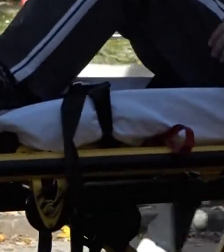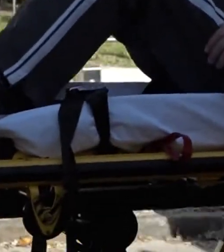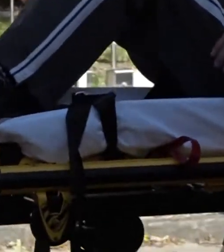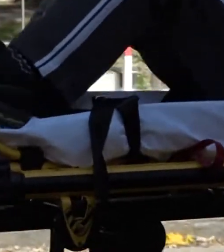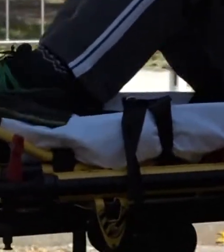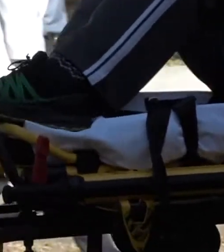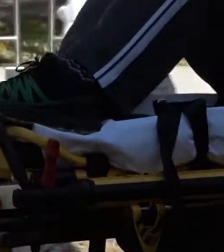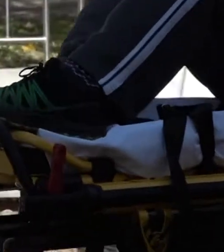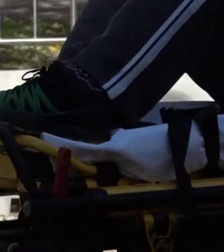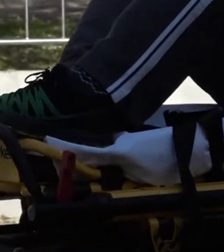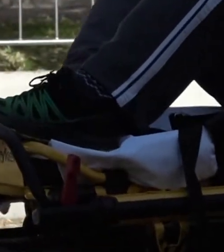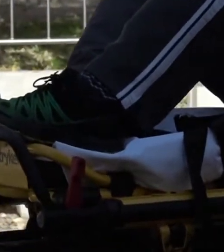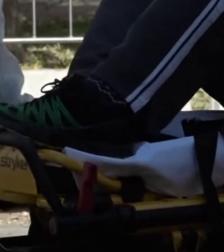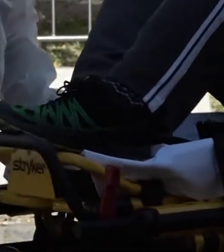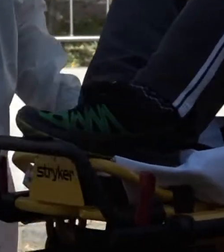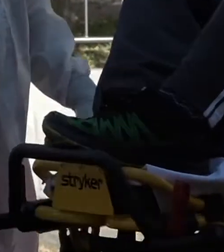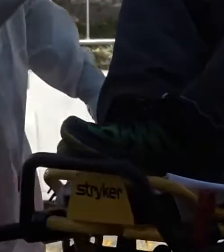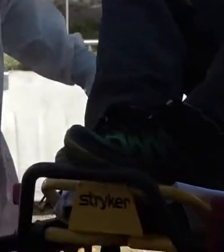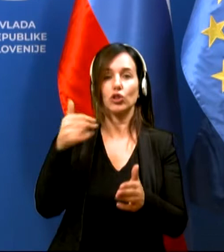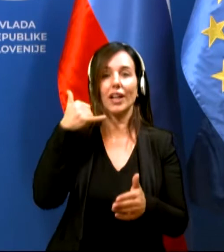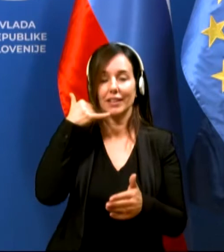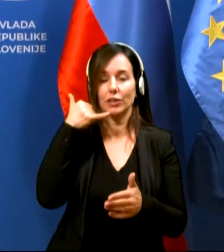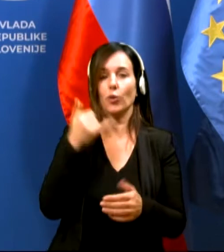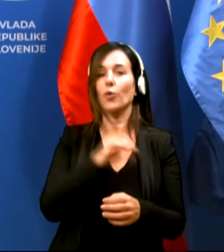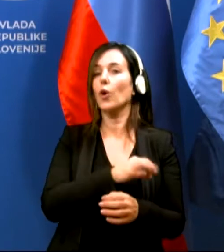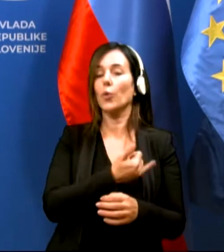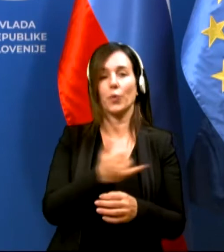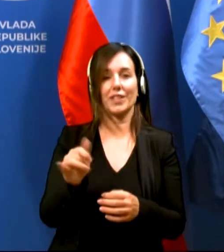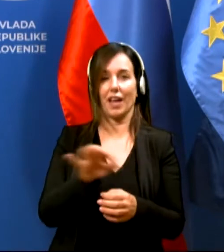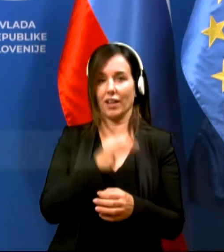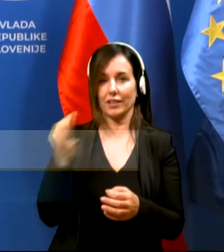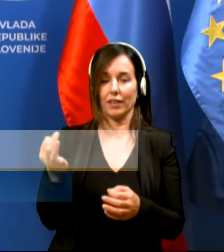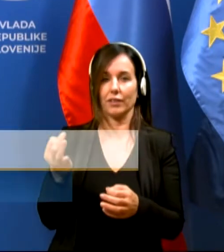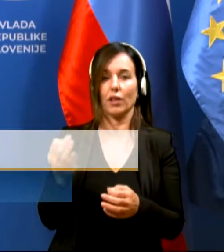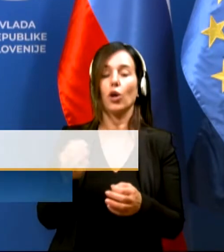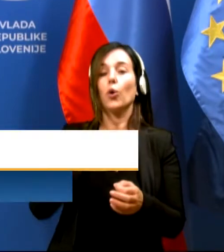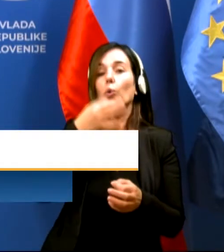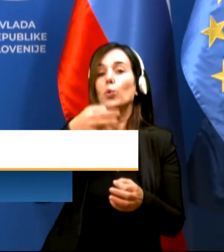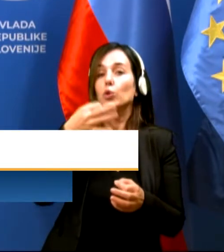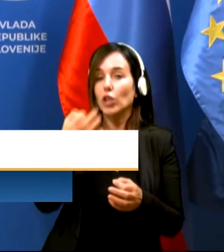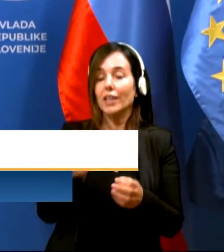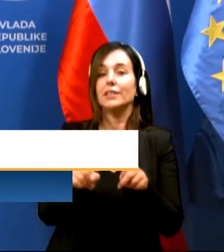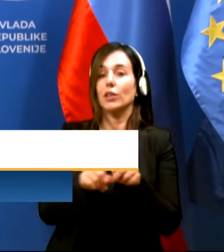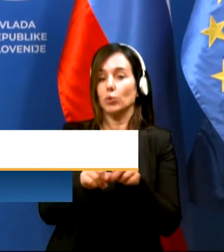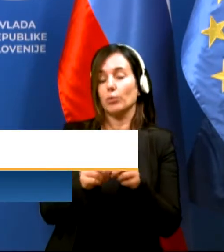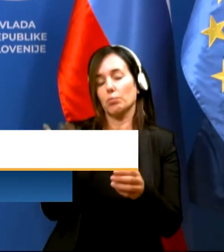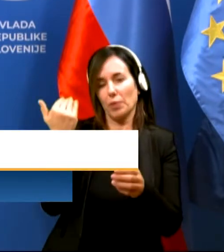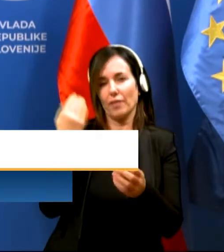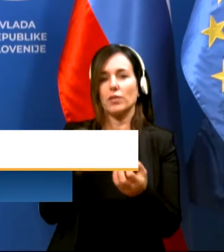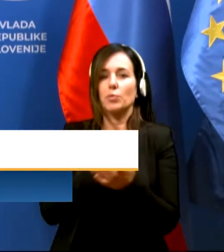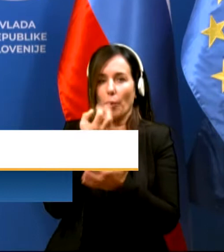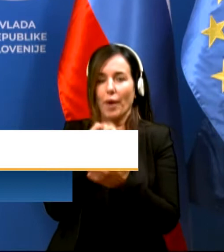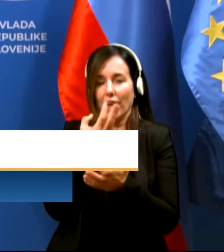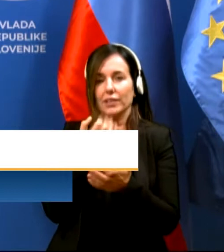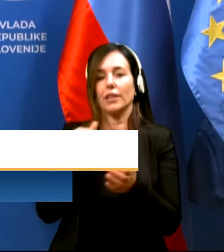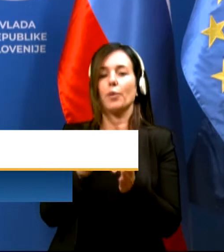koronavirusom in ukrepi, sledijo. Imeli smo tudi rekordne dneve in če smo v spomladanskem valu epidemije